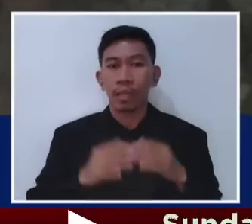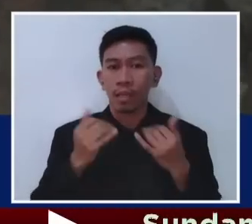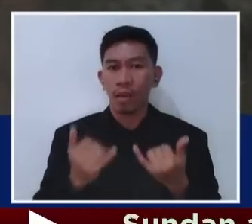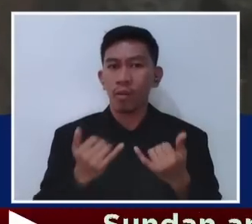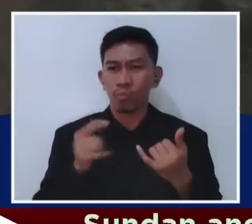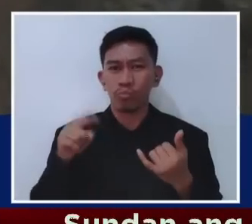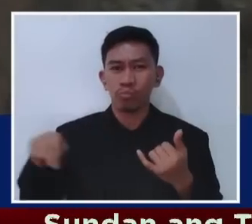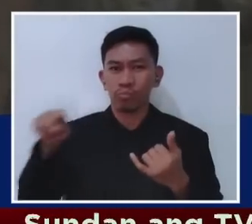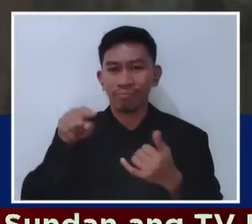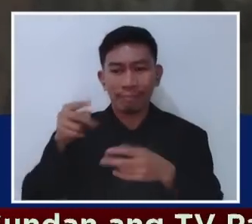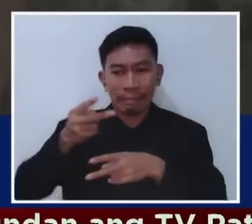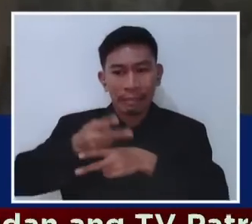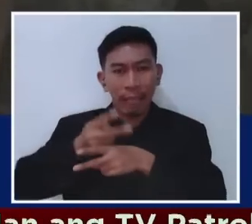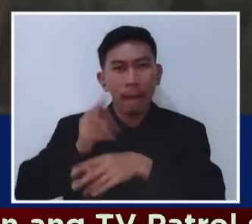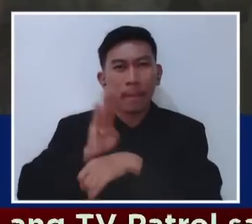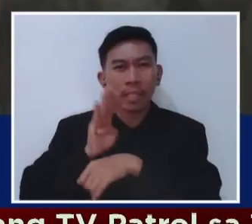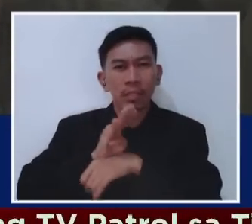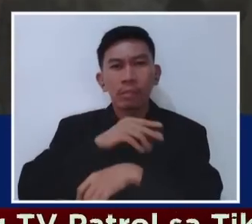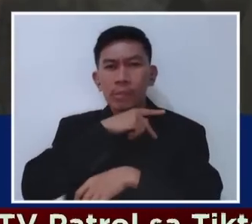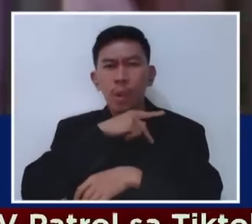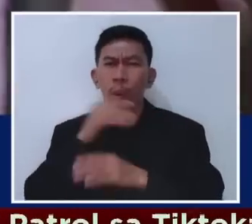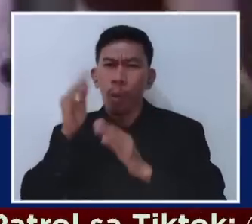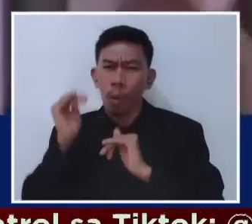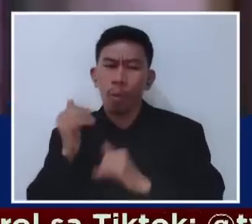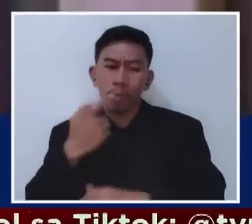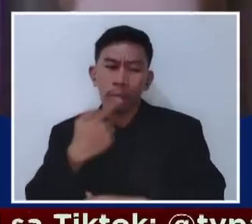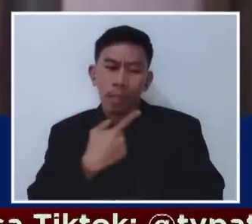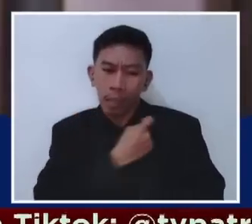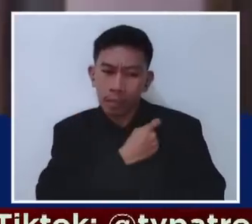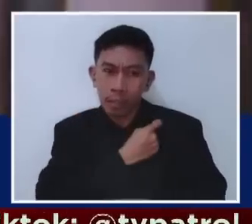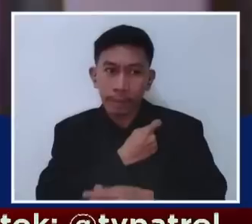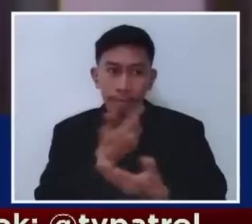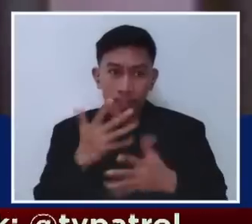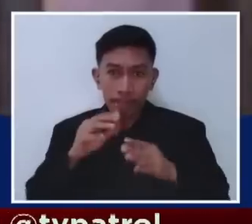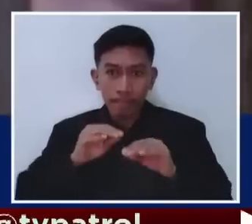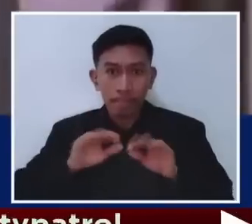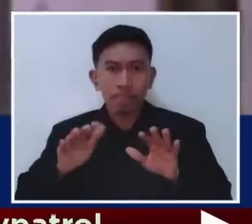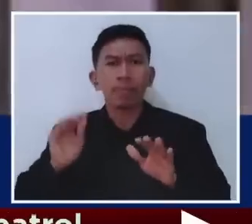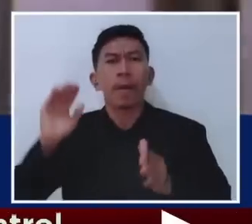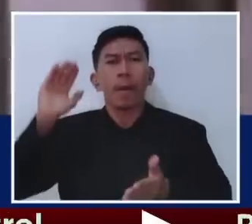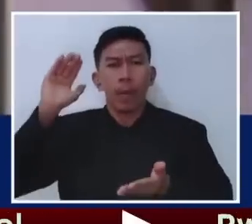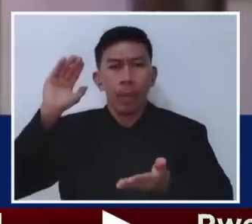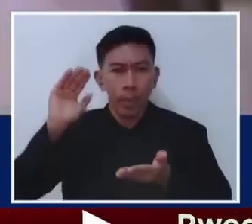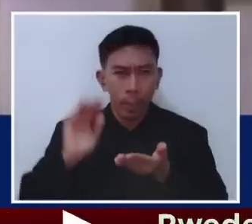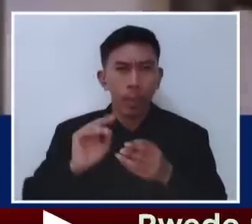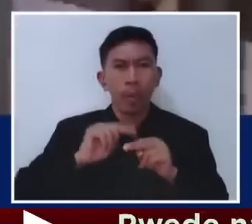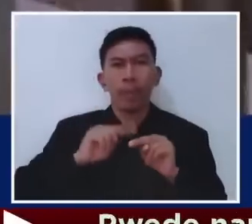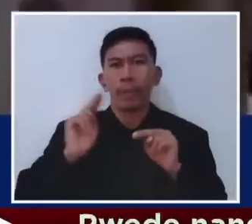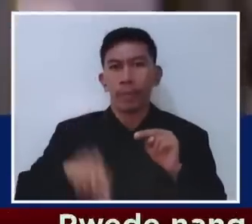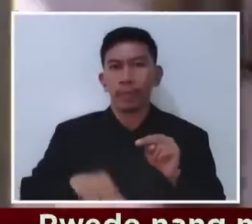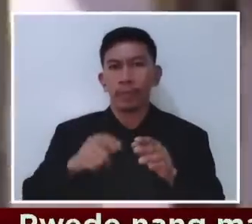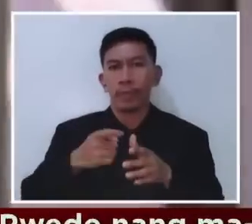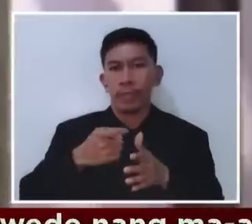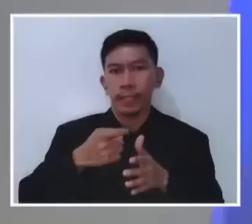ASF vaccine sa pagpapababa ng presyo nito. Jervis Manahan, ABS-CBN News.